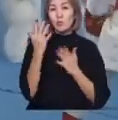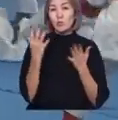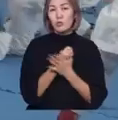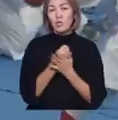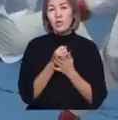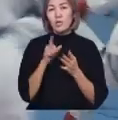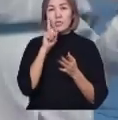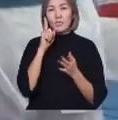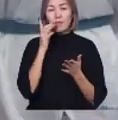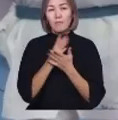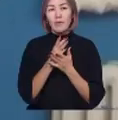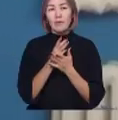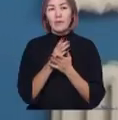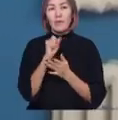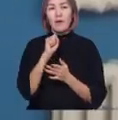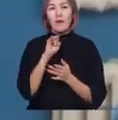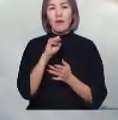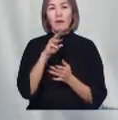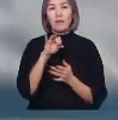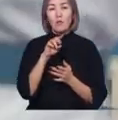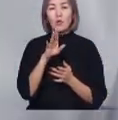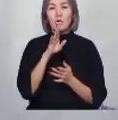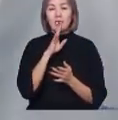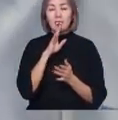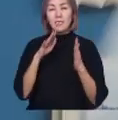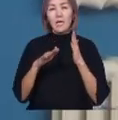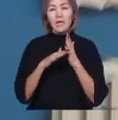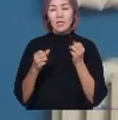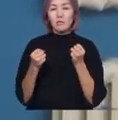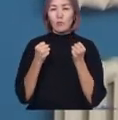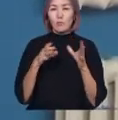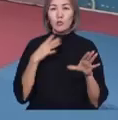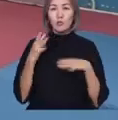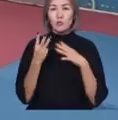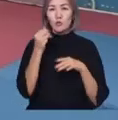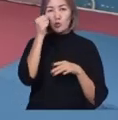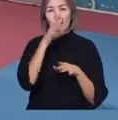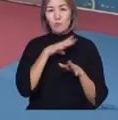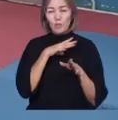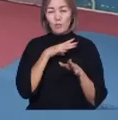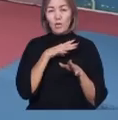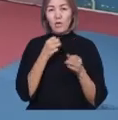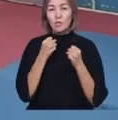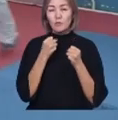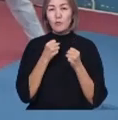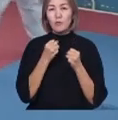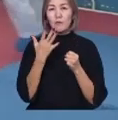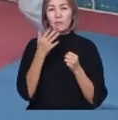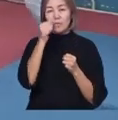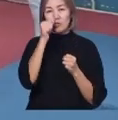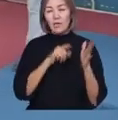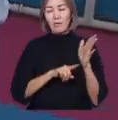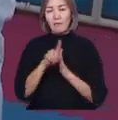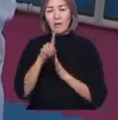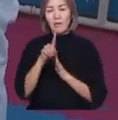жүрген өрендер де бар екен. Бірі Айтолқын Думанова каратэ спортымен шұғылданғанына 3 жыл. Спортқа келген 5-ші айында